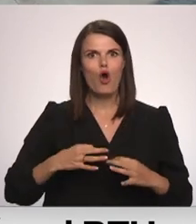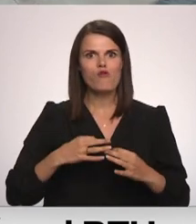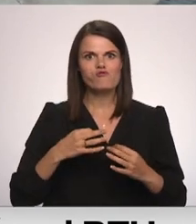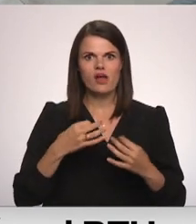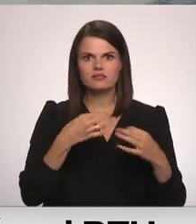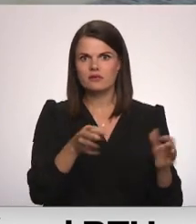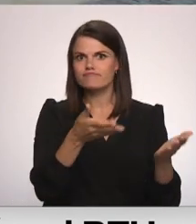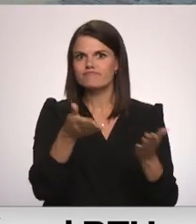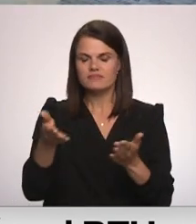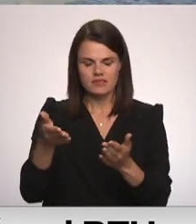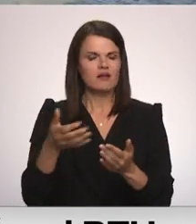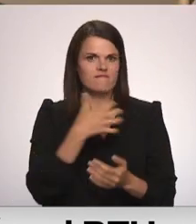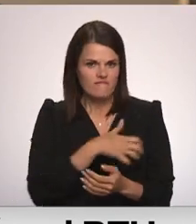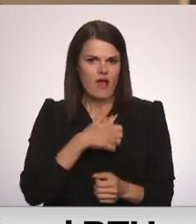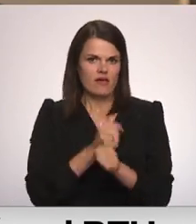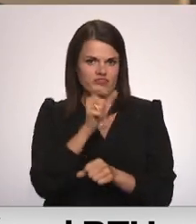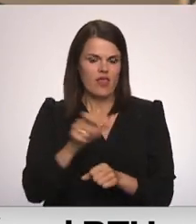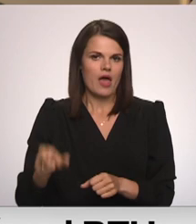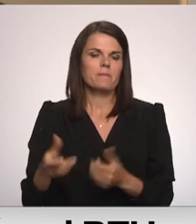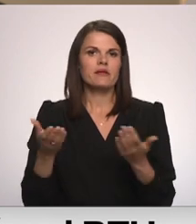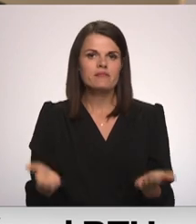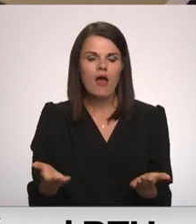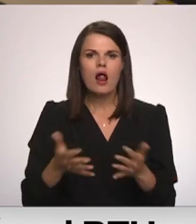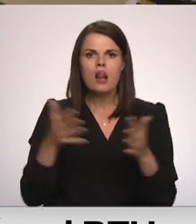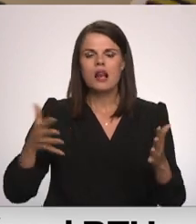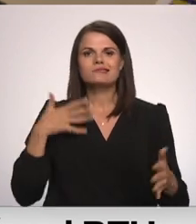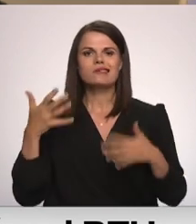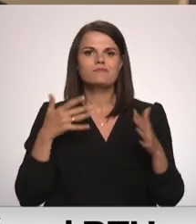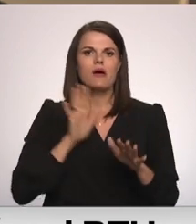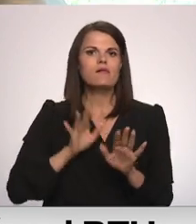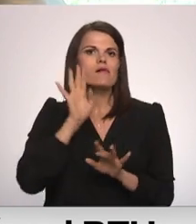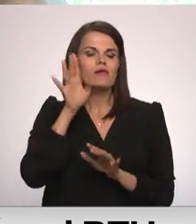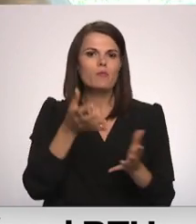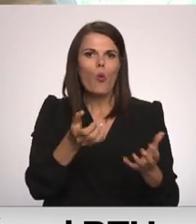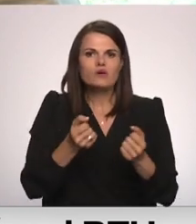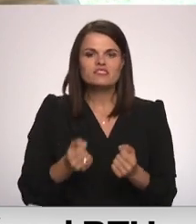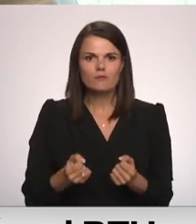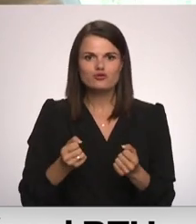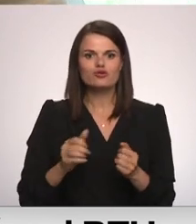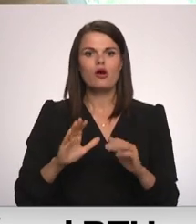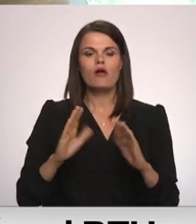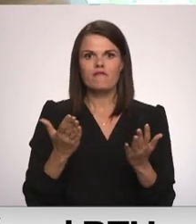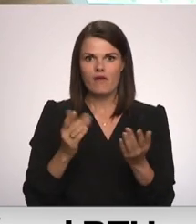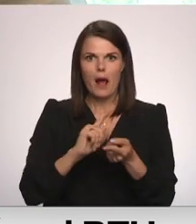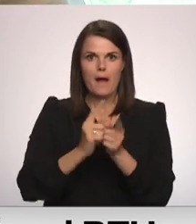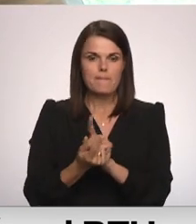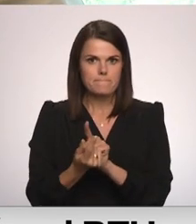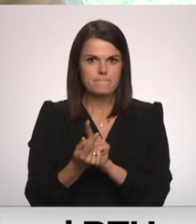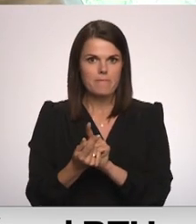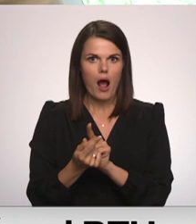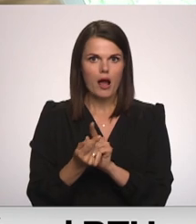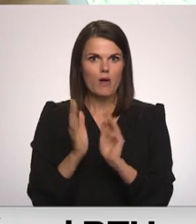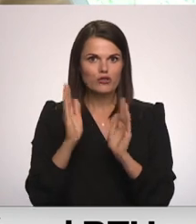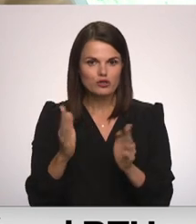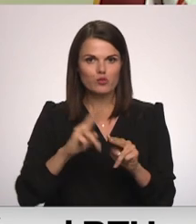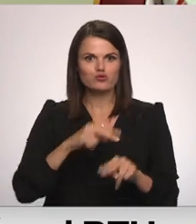tā sagatavo, aug. Pat laban lielākais satraukums par gaidāmo uzņemšanu vai no pārmaiņām studējošie